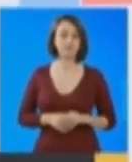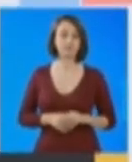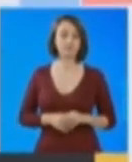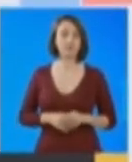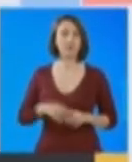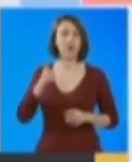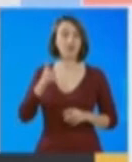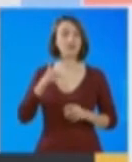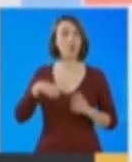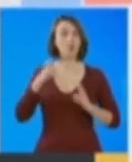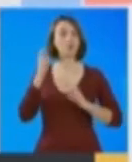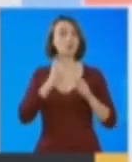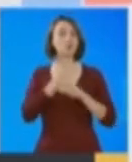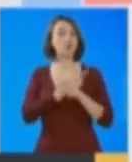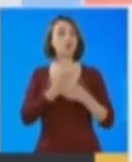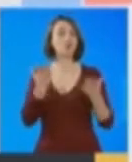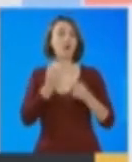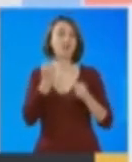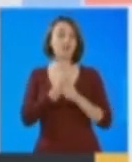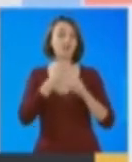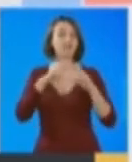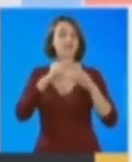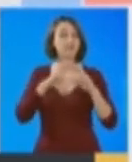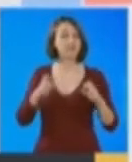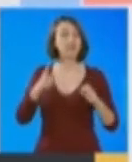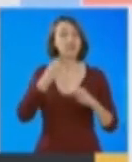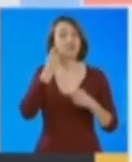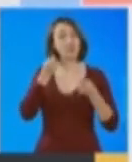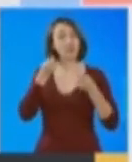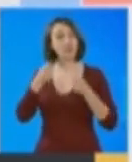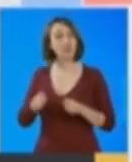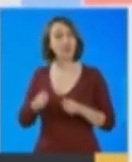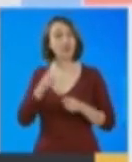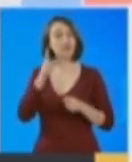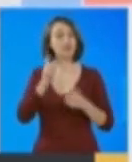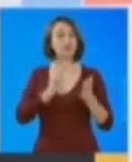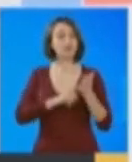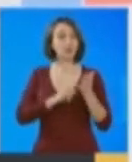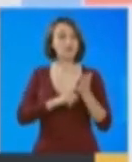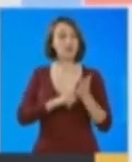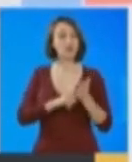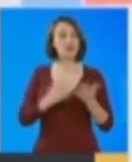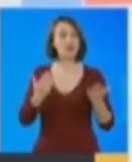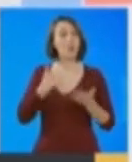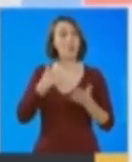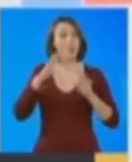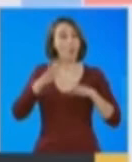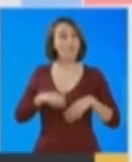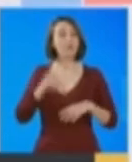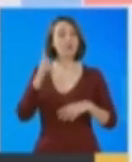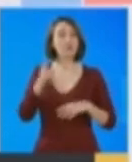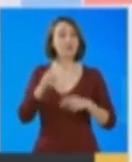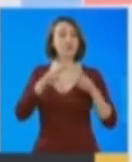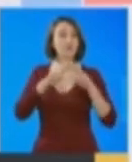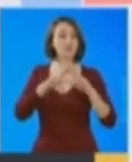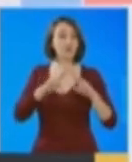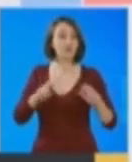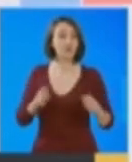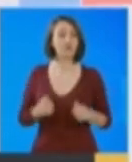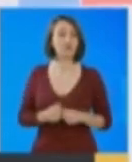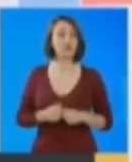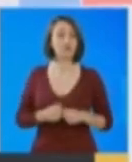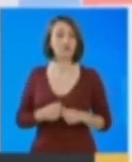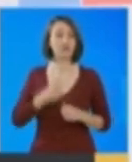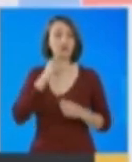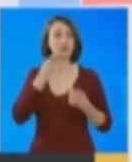Acesta este o instituție a statului care face verificări când le încheie și de fapt asta e cerința și solicitarea pe care o am eu, ca aceste